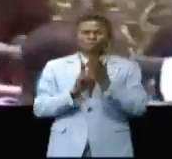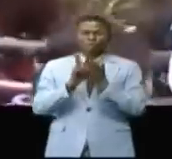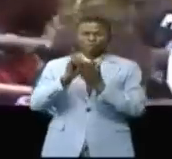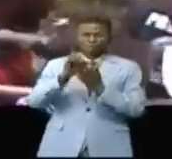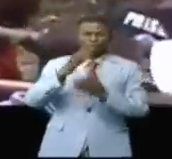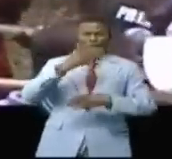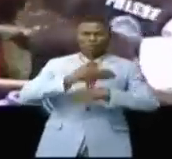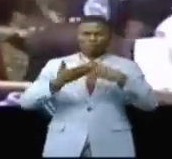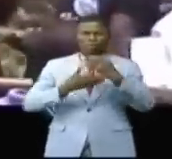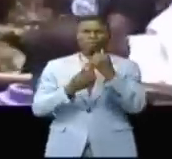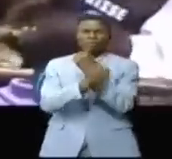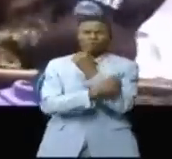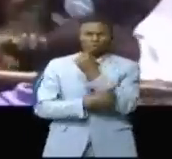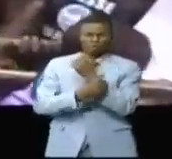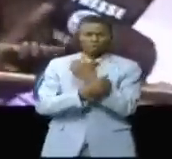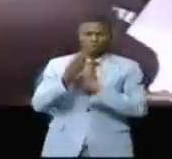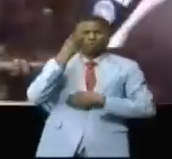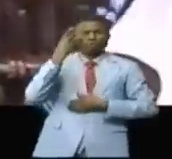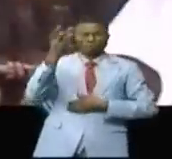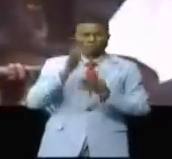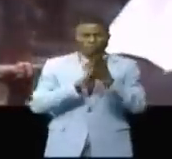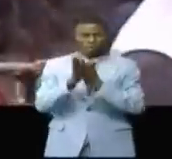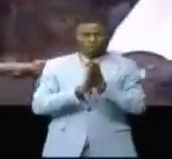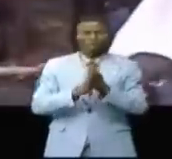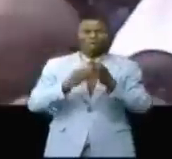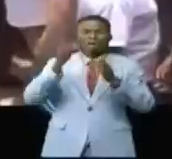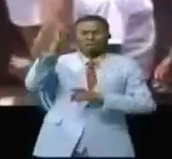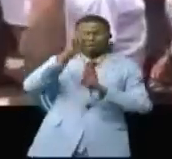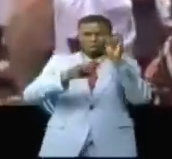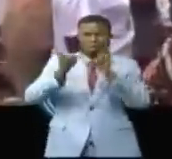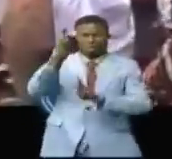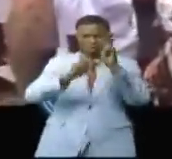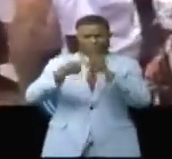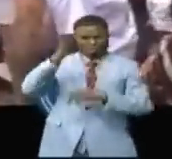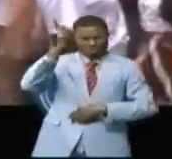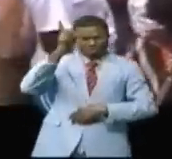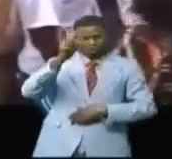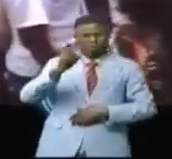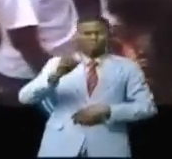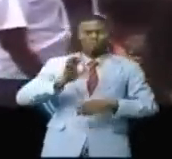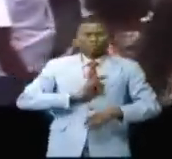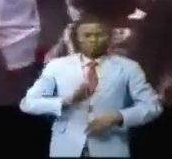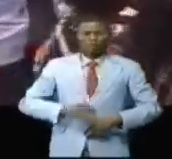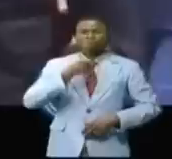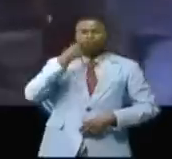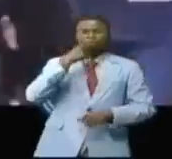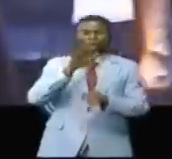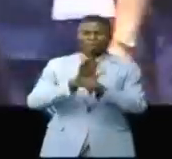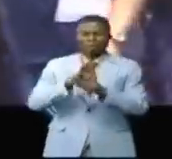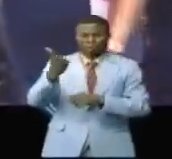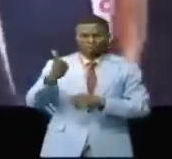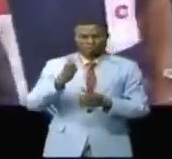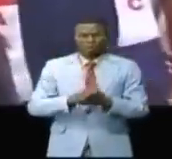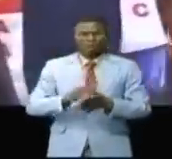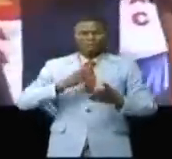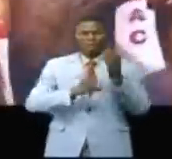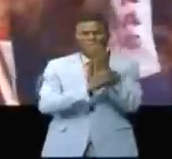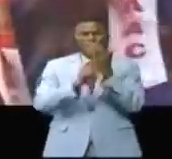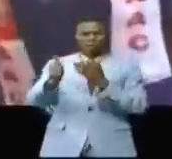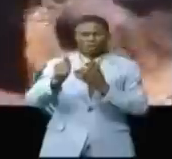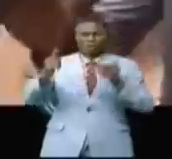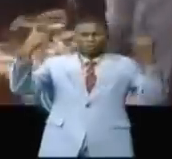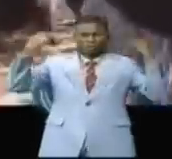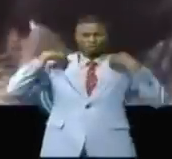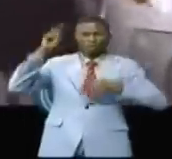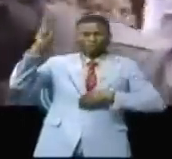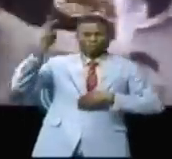du pays vision axée sur le slogan le peuple d'abord qui sont excellentes anicet kuzunda mutangiji en sa double qualité des notables à vie pour un